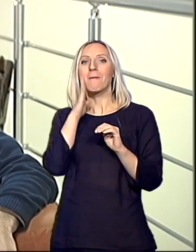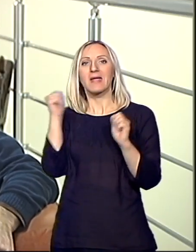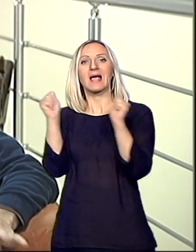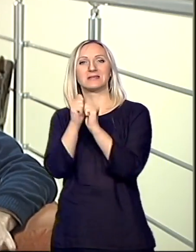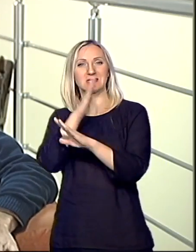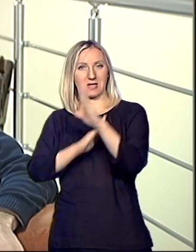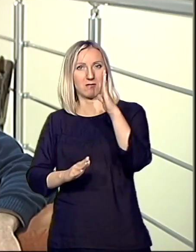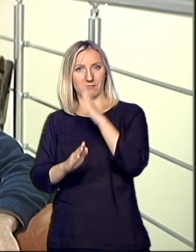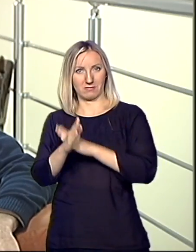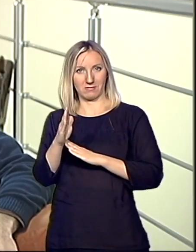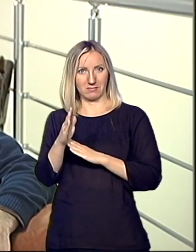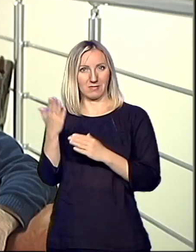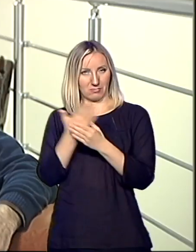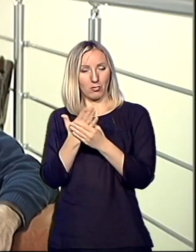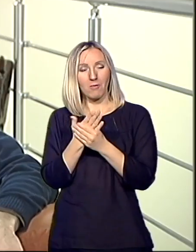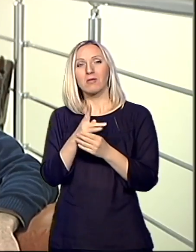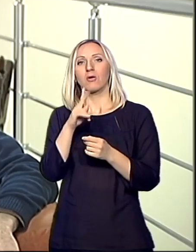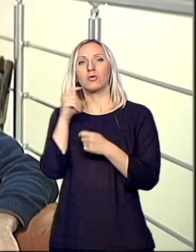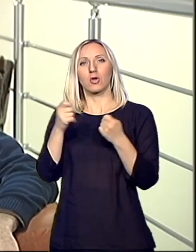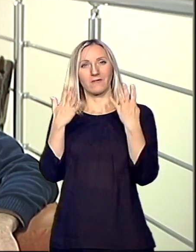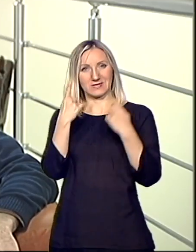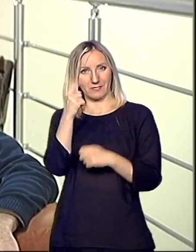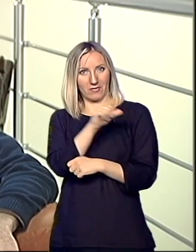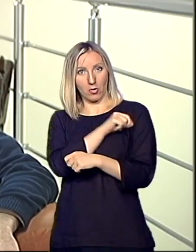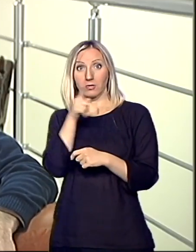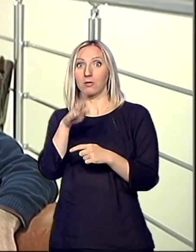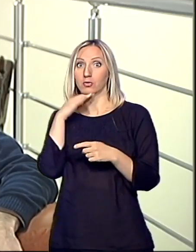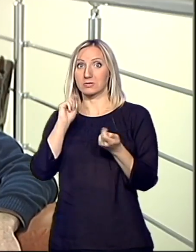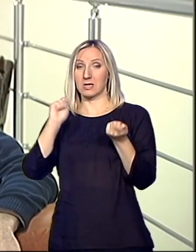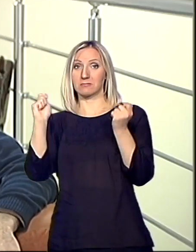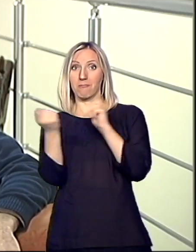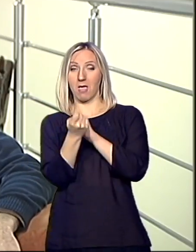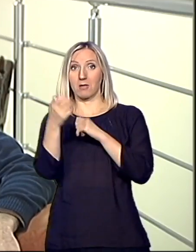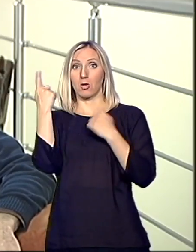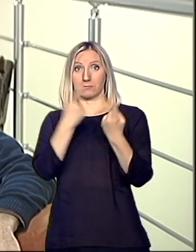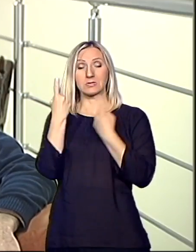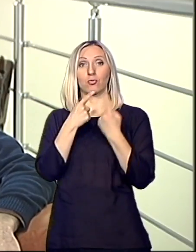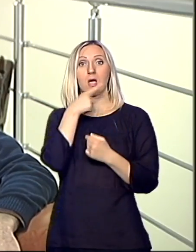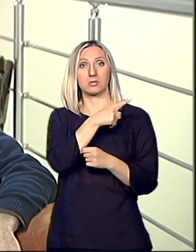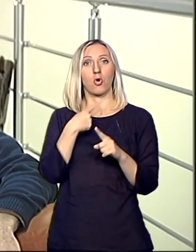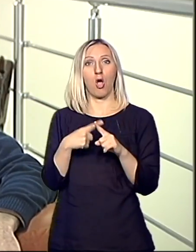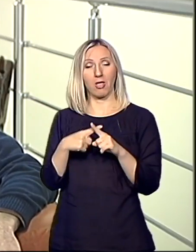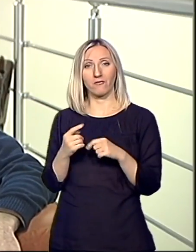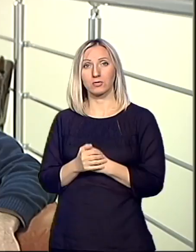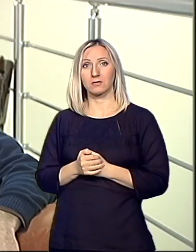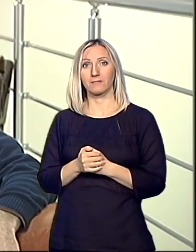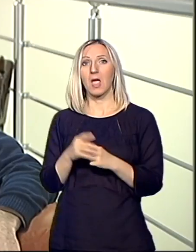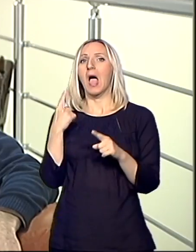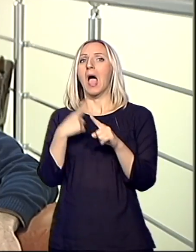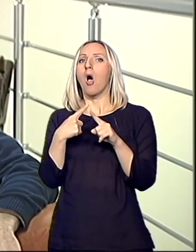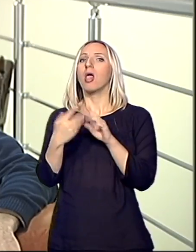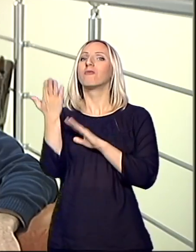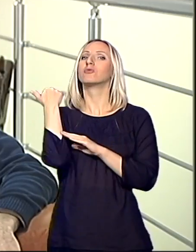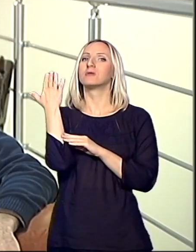donet 90. i 91. i koji je značajno izmenio klimu u Hollywoodu. Međutim, pre toga Hollywood je bio zapravo mesto stereotipa